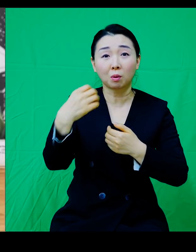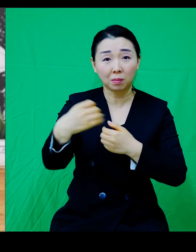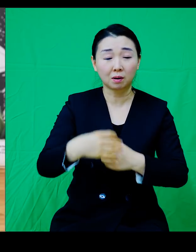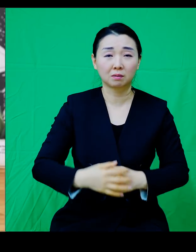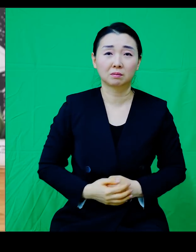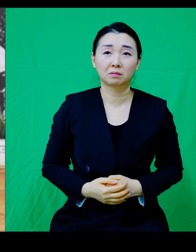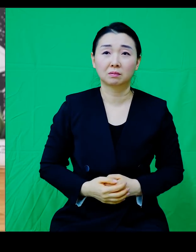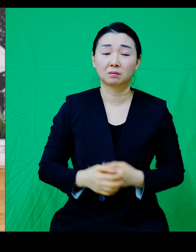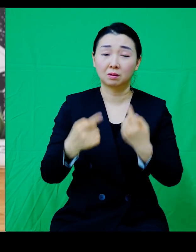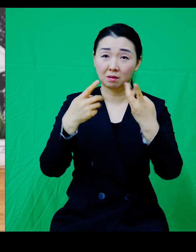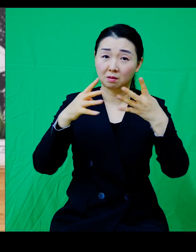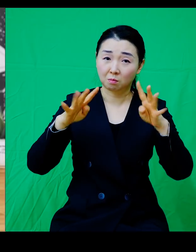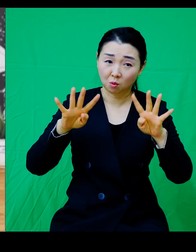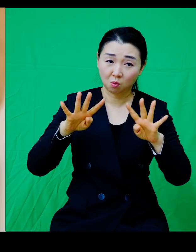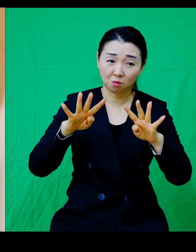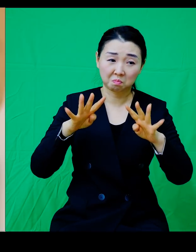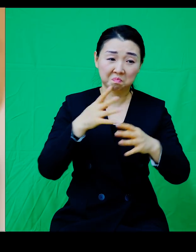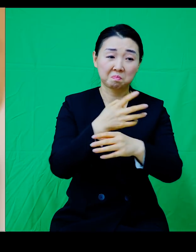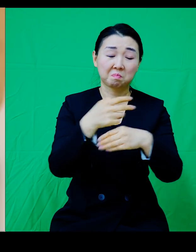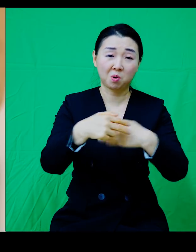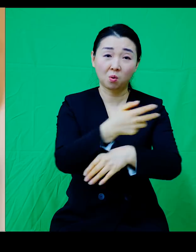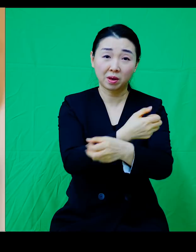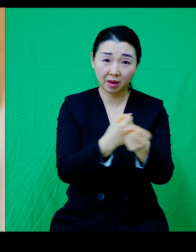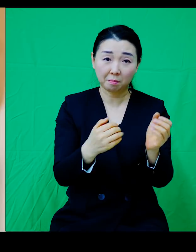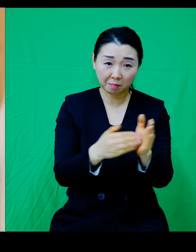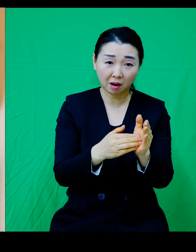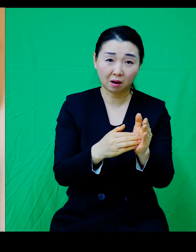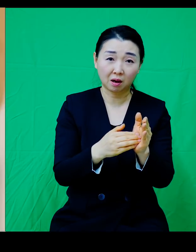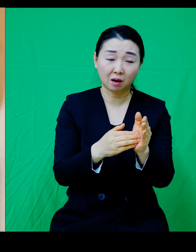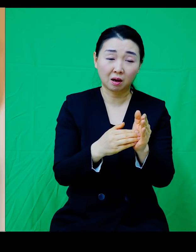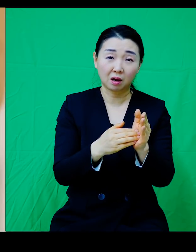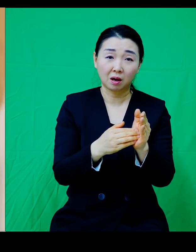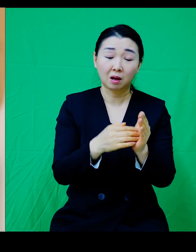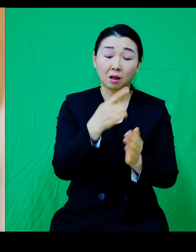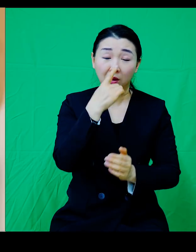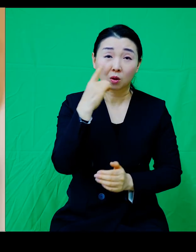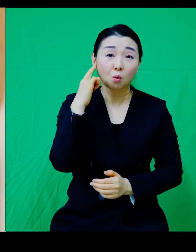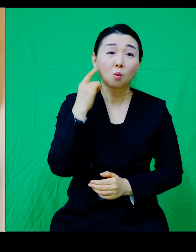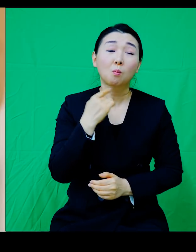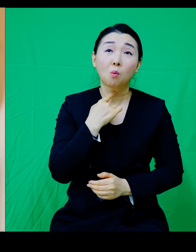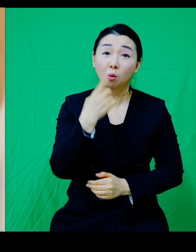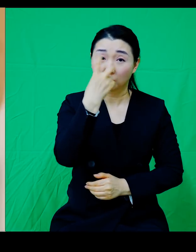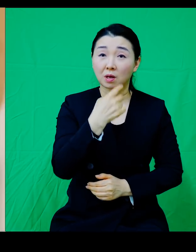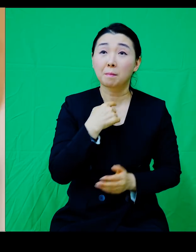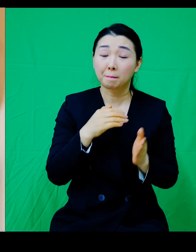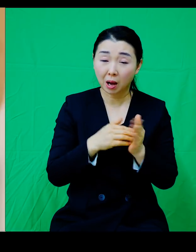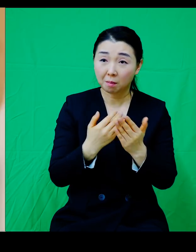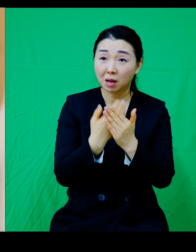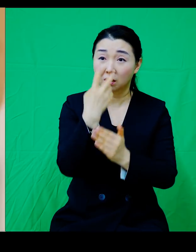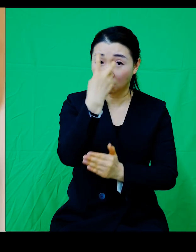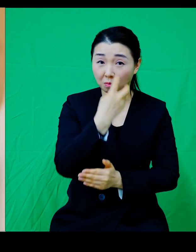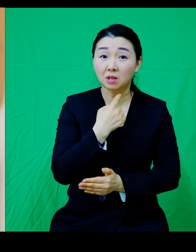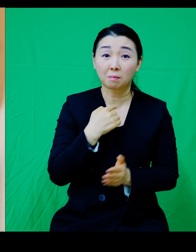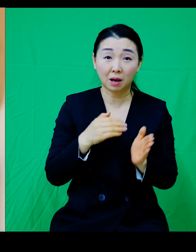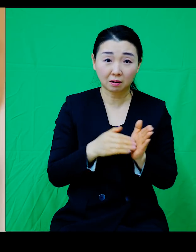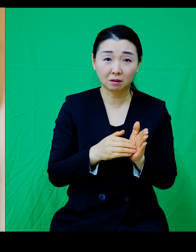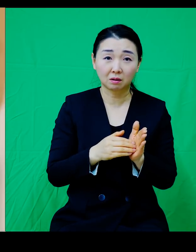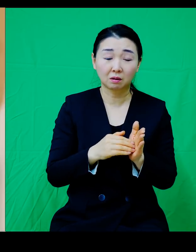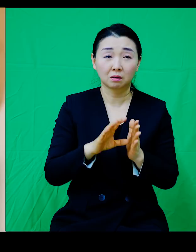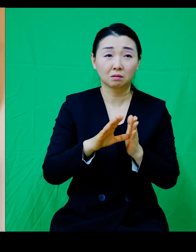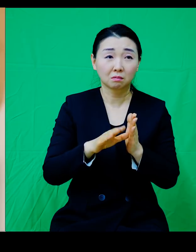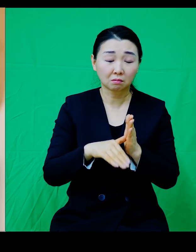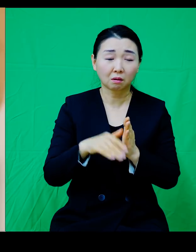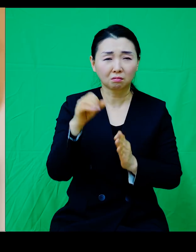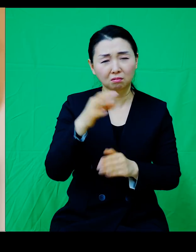이제 대학병원에 예약을 해서 이비인후과 검사 받고 소아 이렇게 정신과에서 발달 검사를 이제 받게 됐는데 그때는